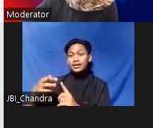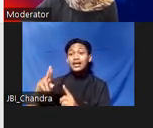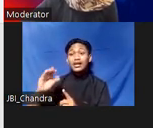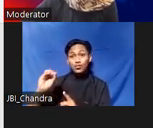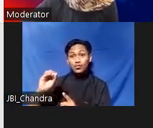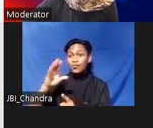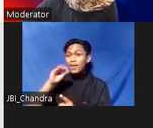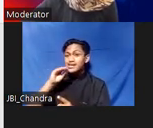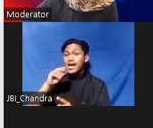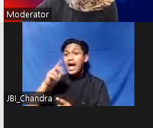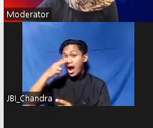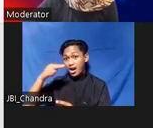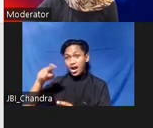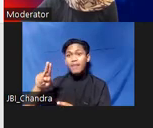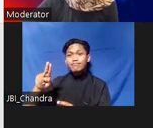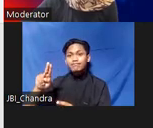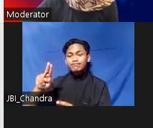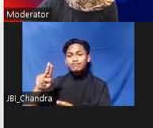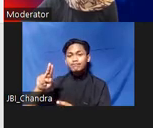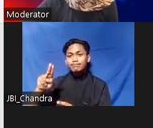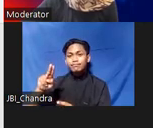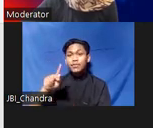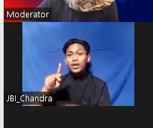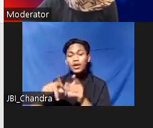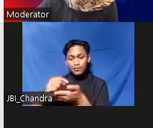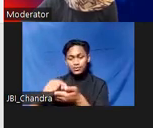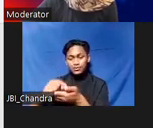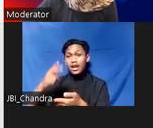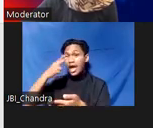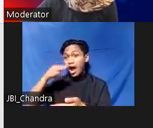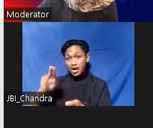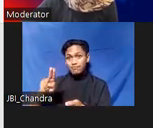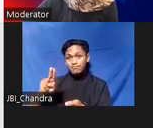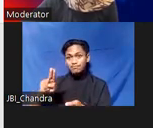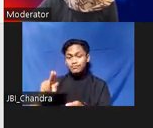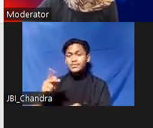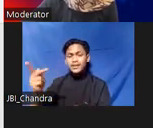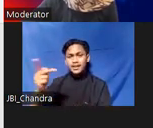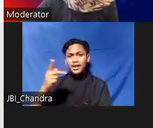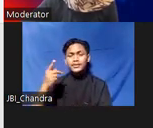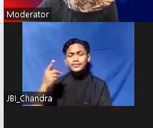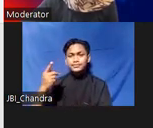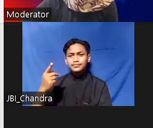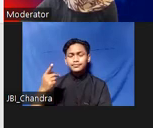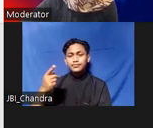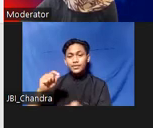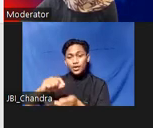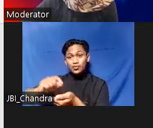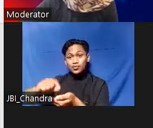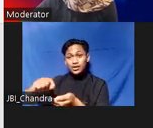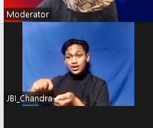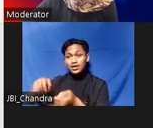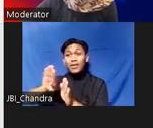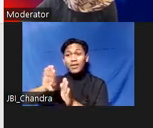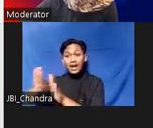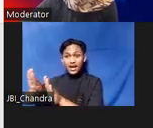hanya saja begini kalau dalam penulisan bahasa Arab itu kita kan nulisnya itu dari sebelah kanan